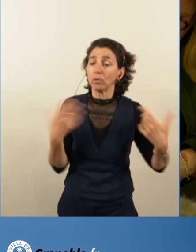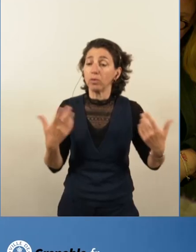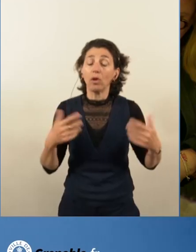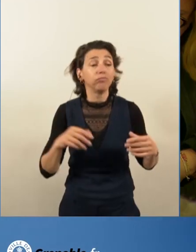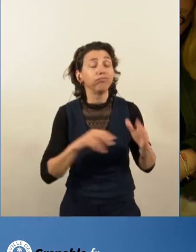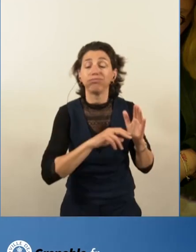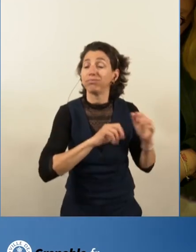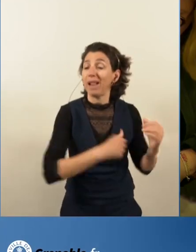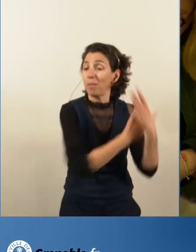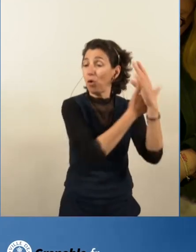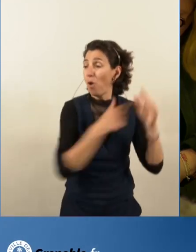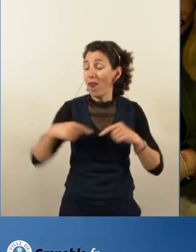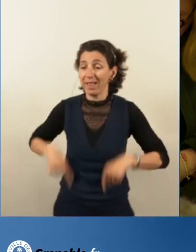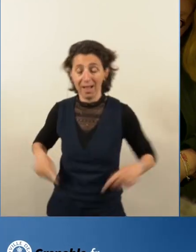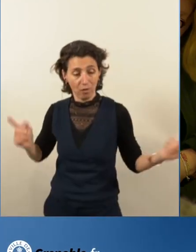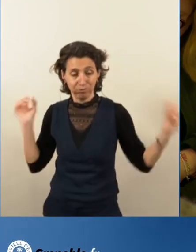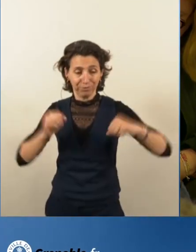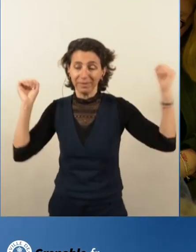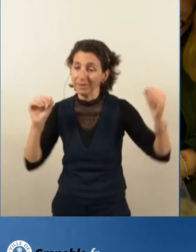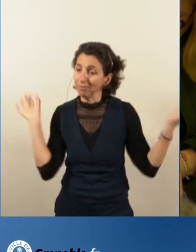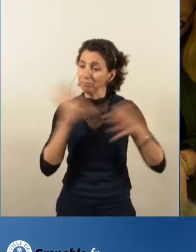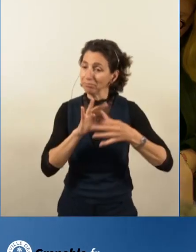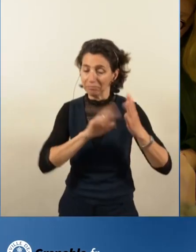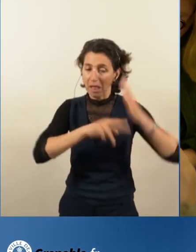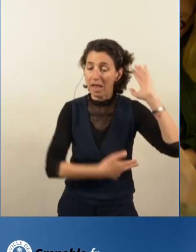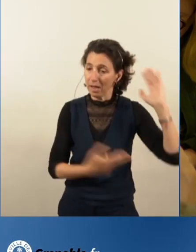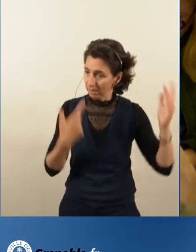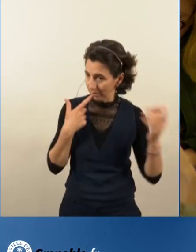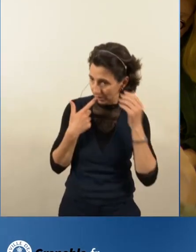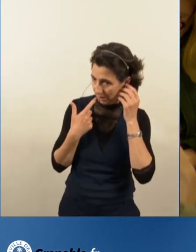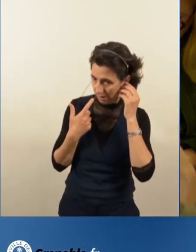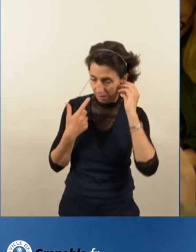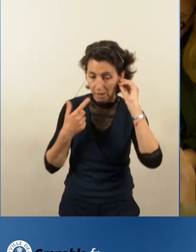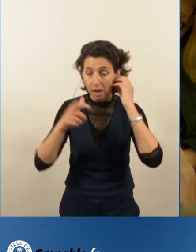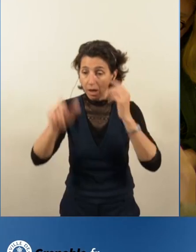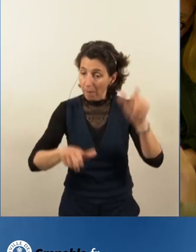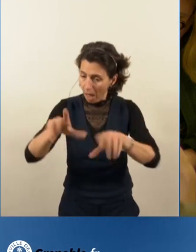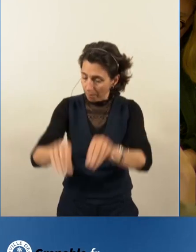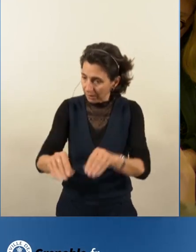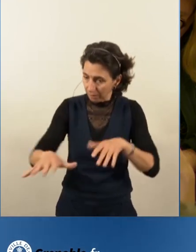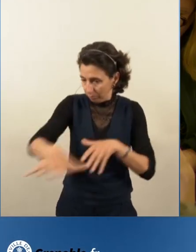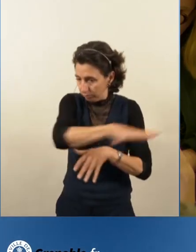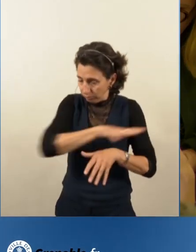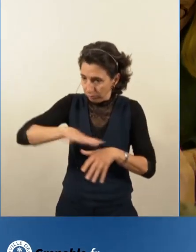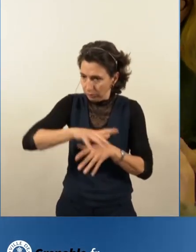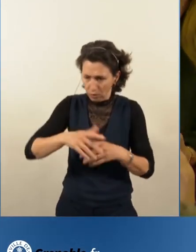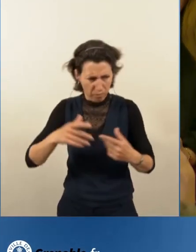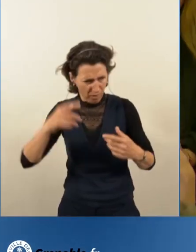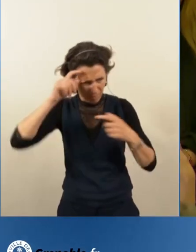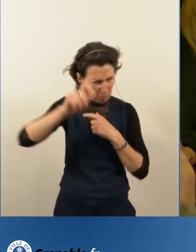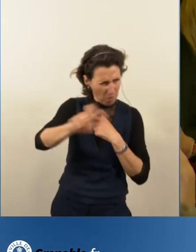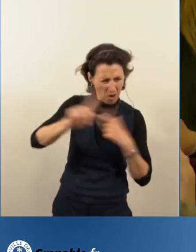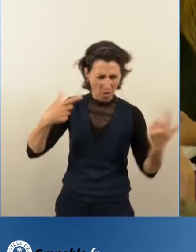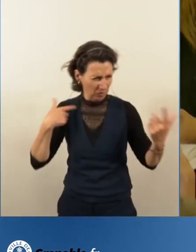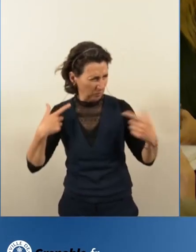allons passer dans quelques délibérations c'est ne pas faire peser sur les habitants de ce territoire des incohérences politiques ou institutionnels